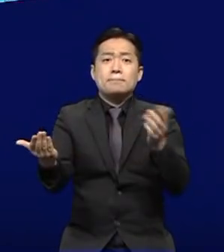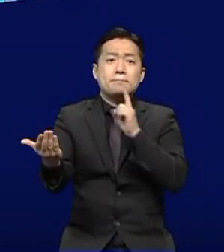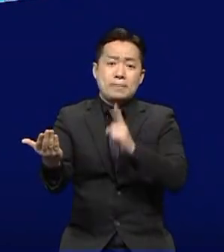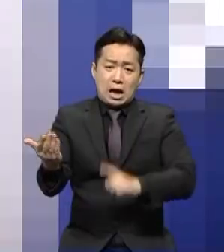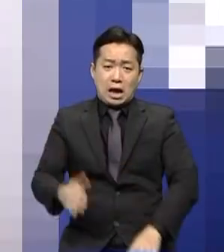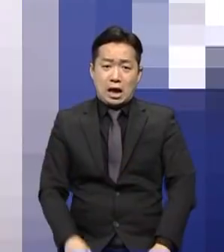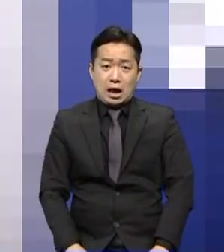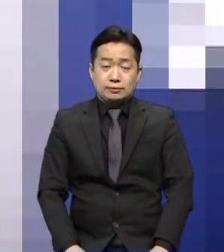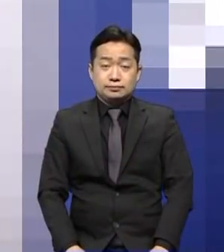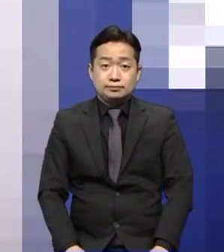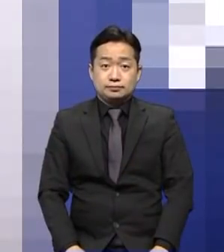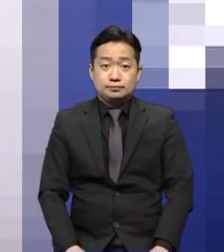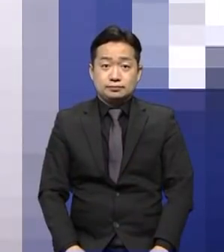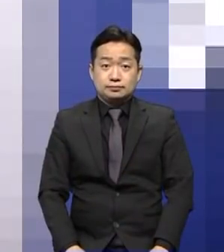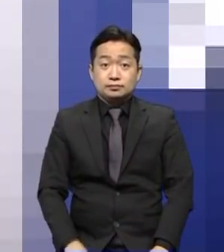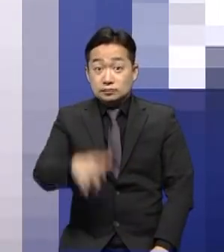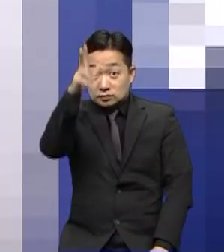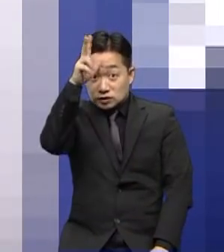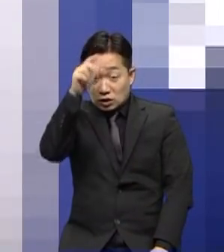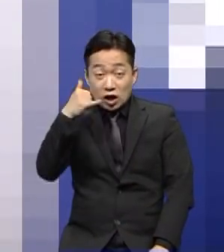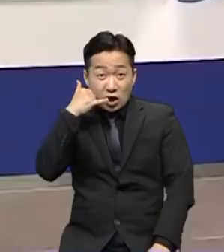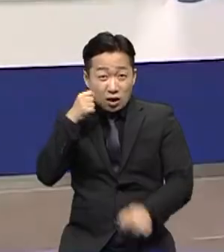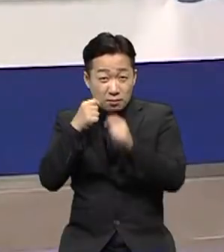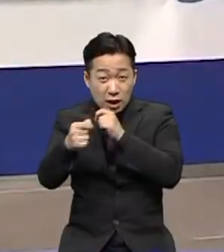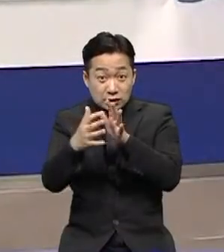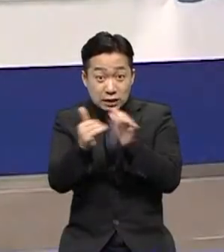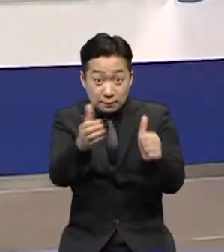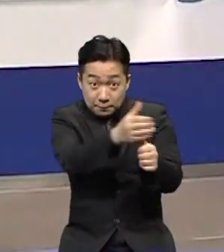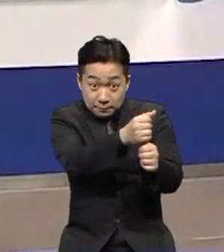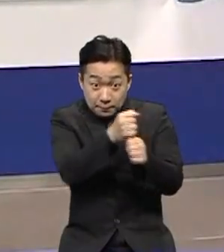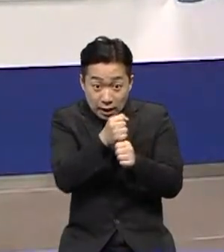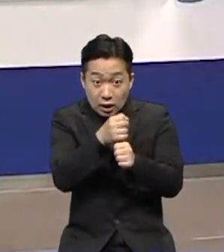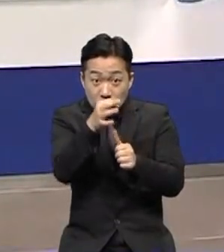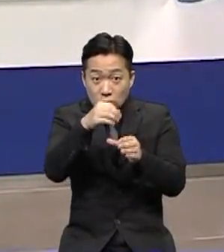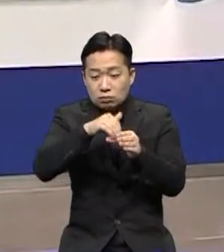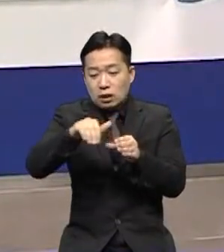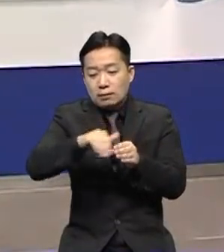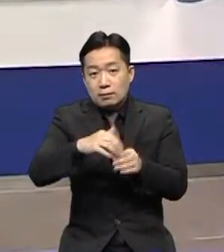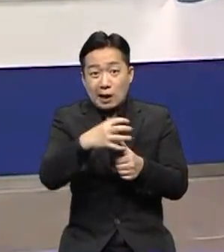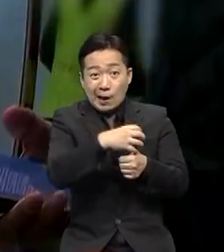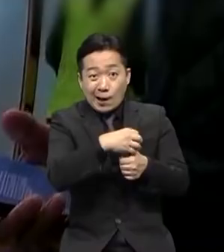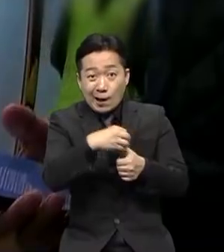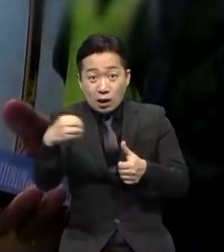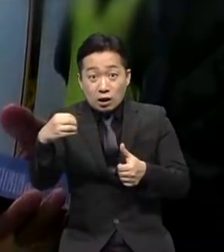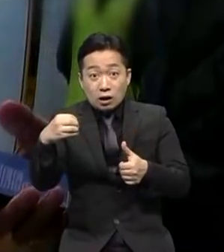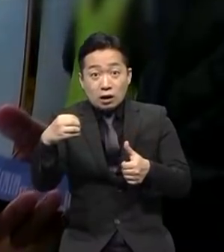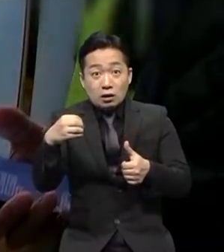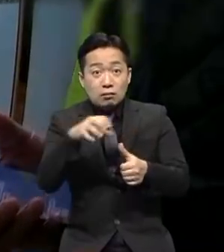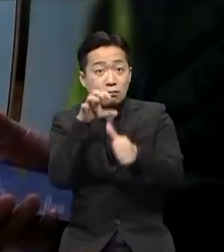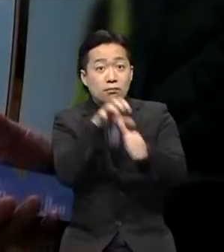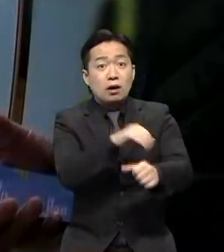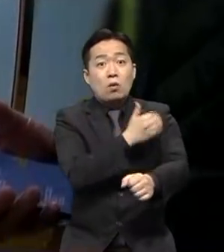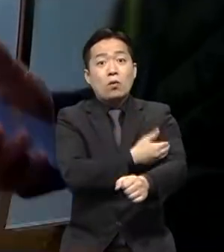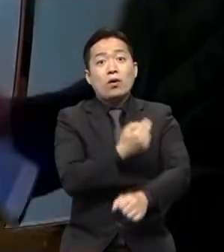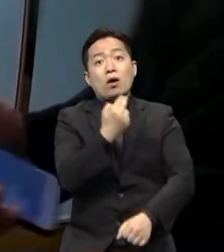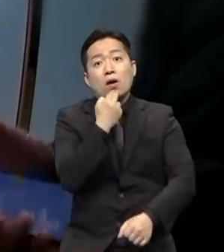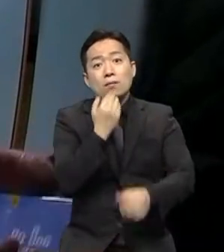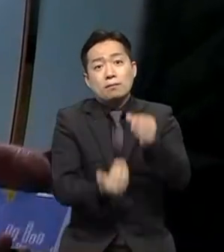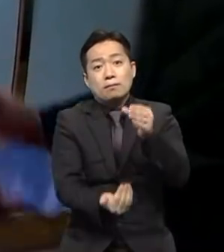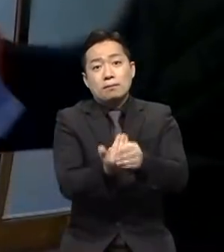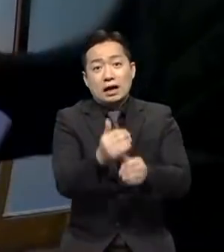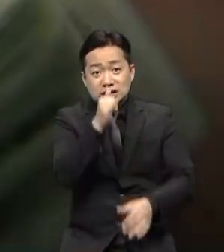겁니다. 이렇다 보니 경찰이 보이스피싱범을 잡아도 피해액이 빠져나가는 걸 눈뜨고 지켜볼 수밖에 없는 일도